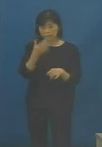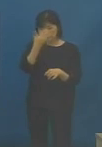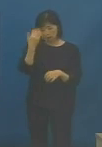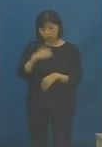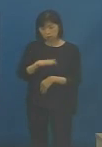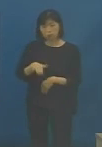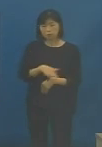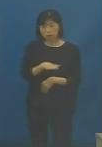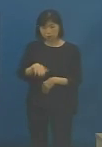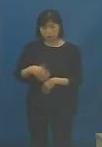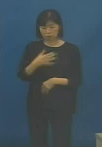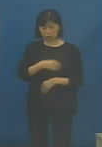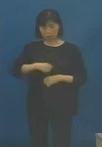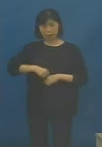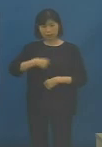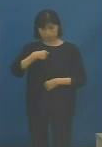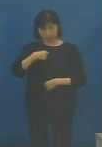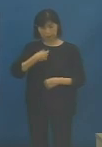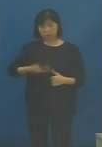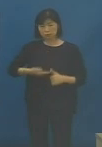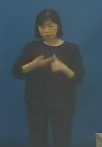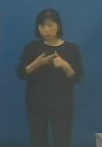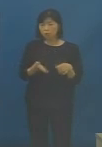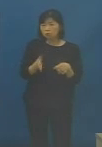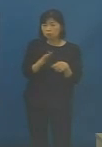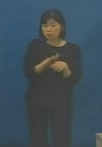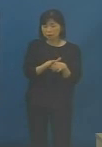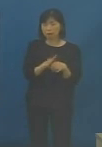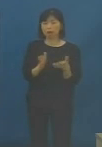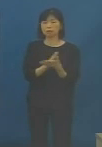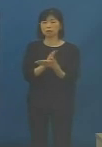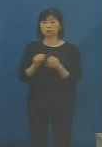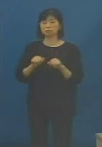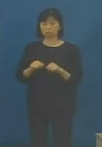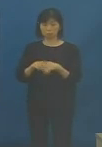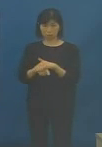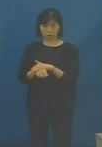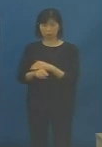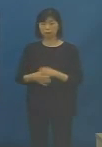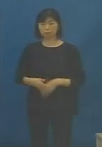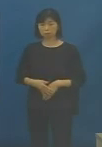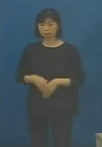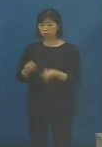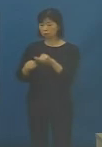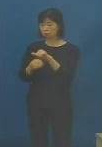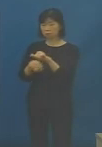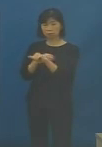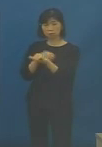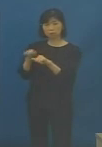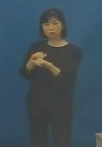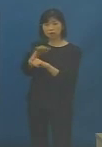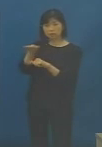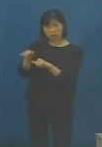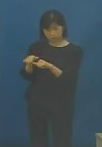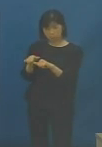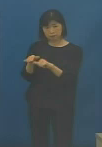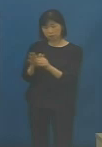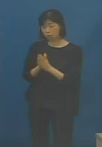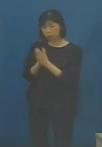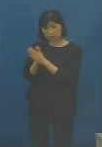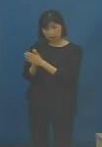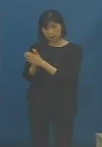でそこを判定するっていう仕組みなんですね。でこれを5人の委員の皆さんについてさせていただいてます